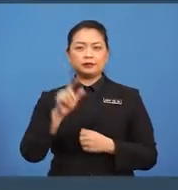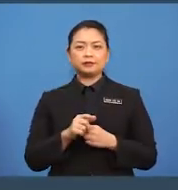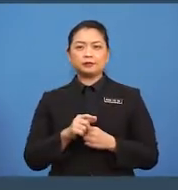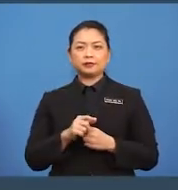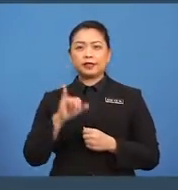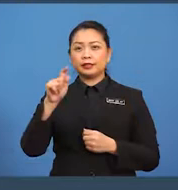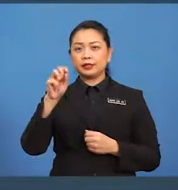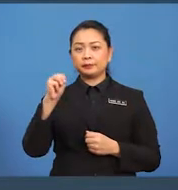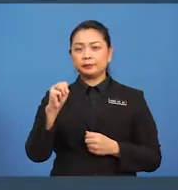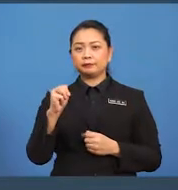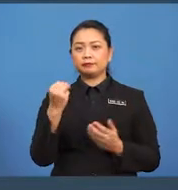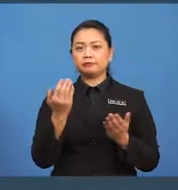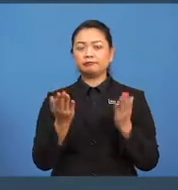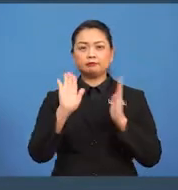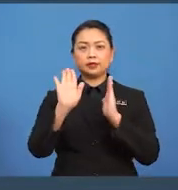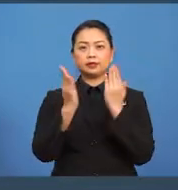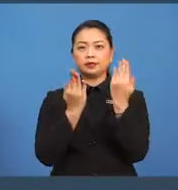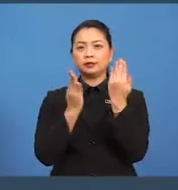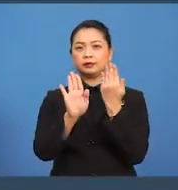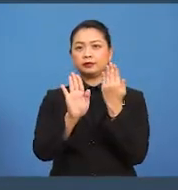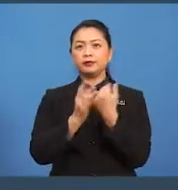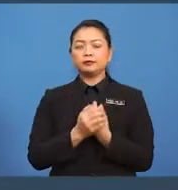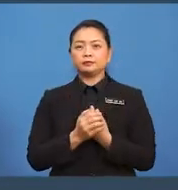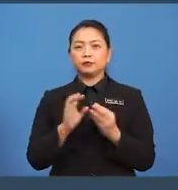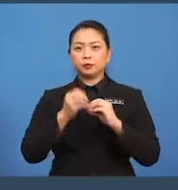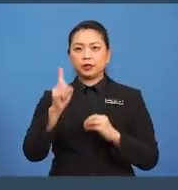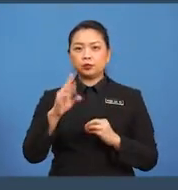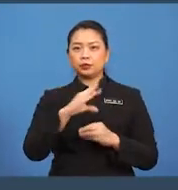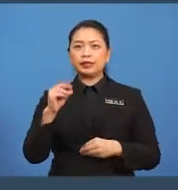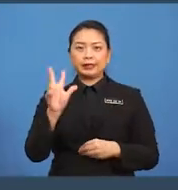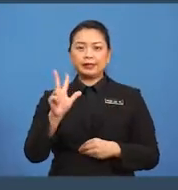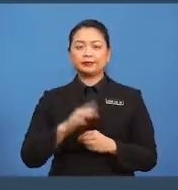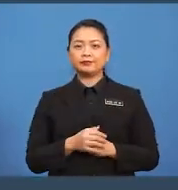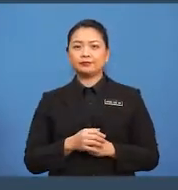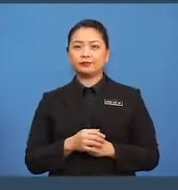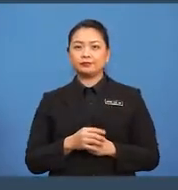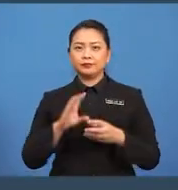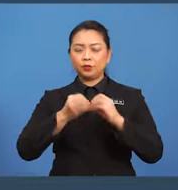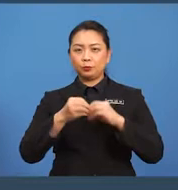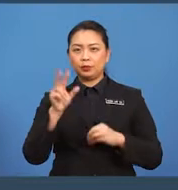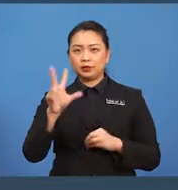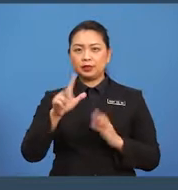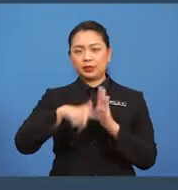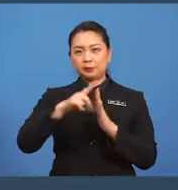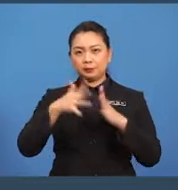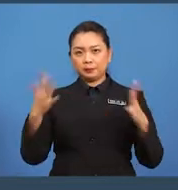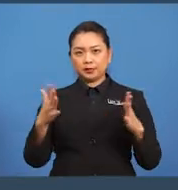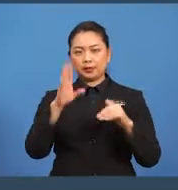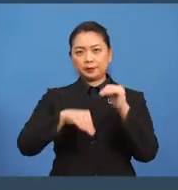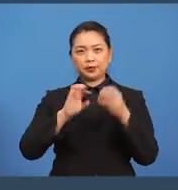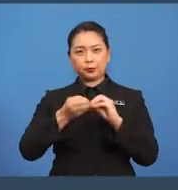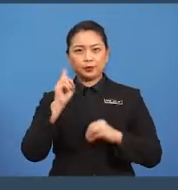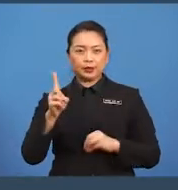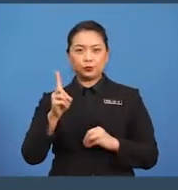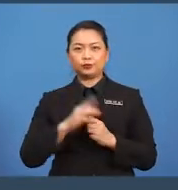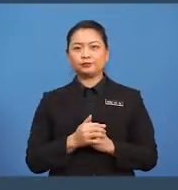seterusnya. Bandingkan pula nombor 1 dengan nombor 3. Nombor 3 lebih besar daripada